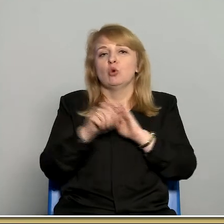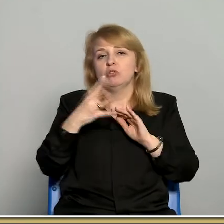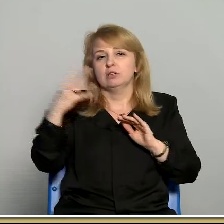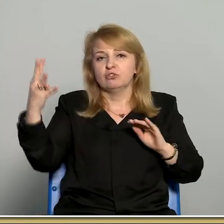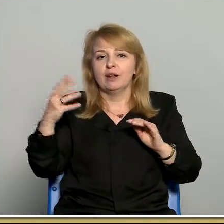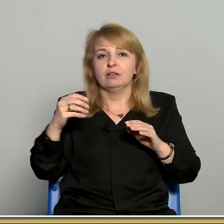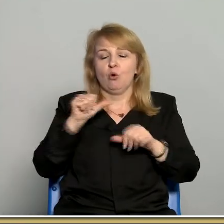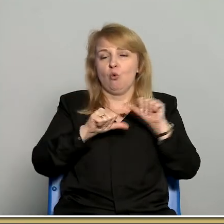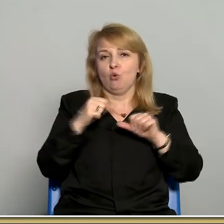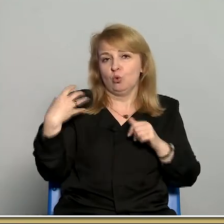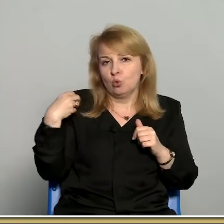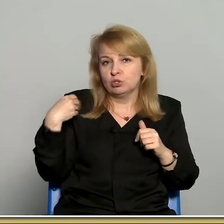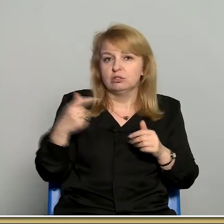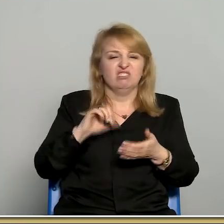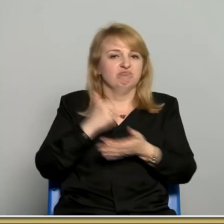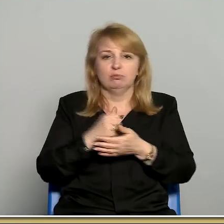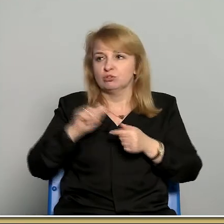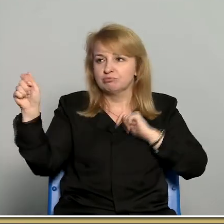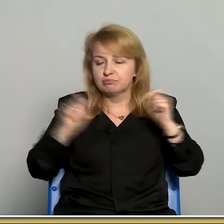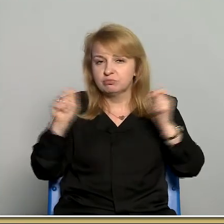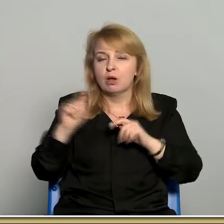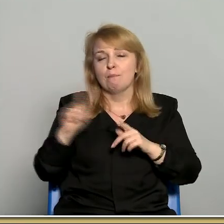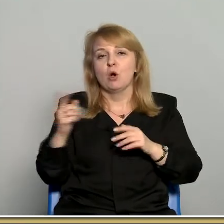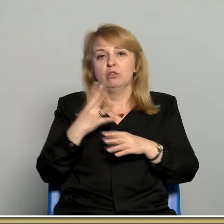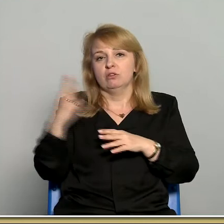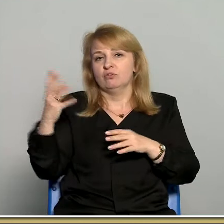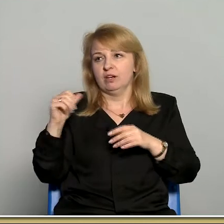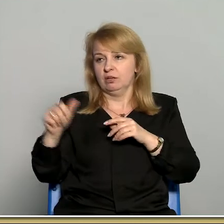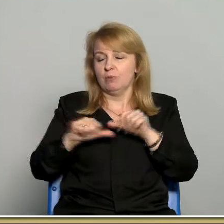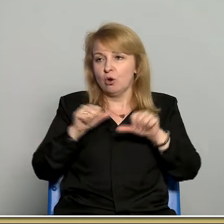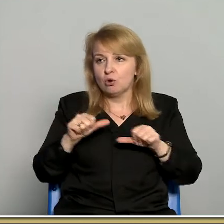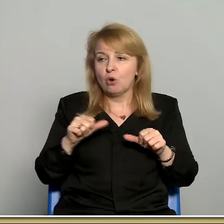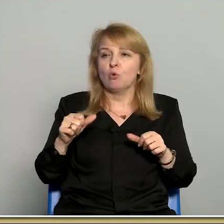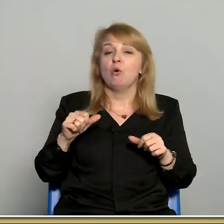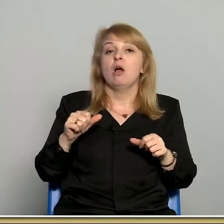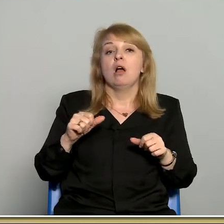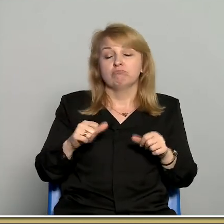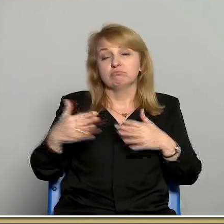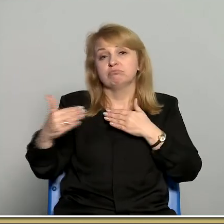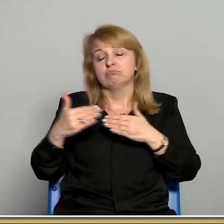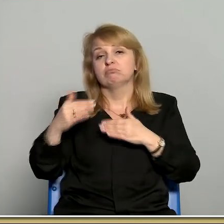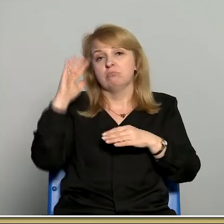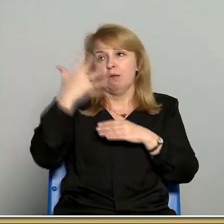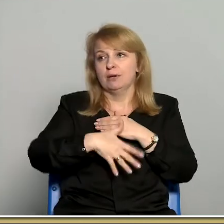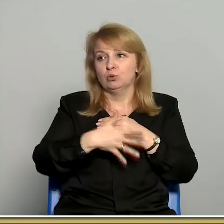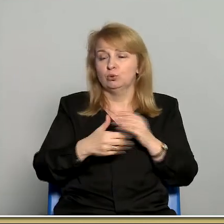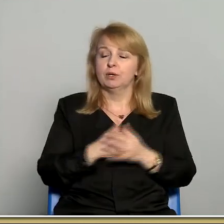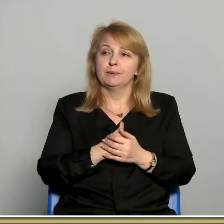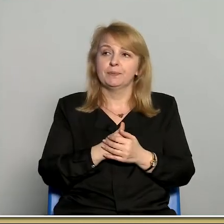roku życia i niemobilny między 44 a wiekiem emerytalnym. O ile